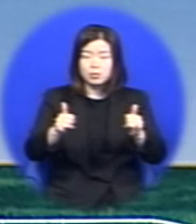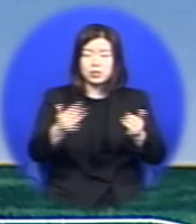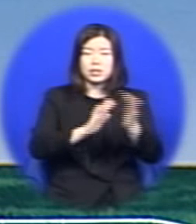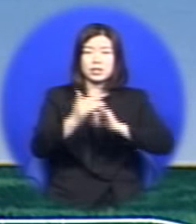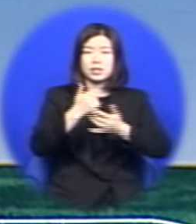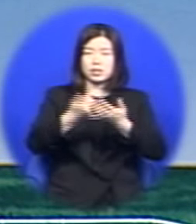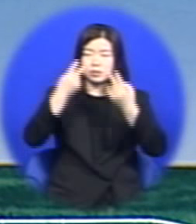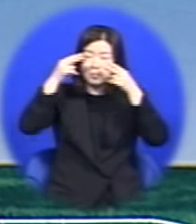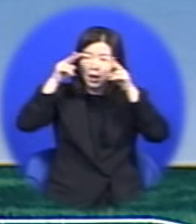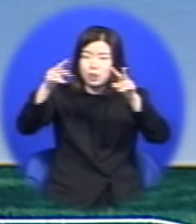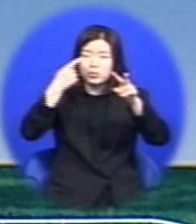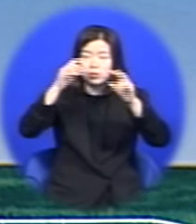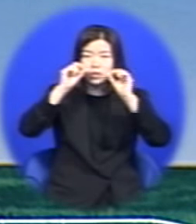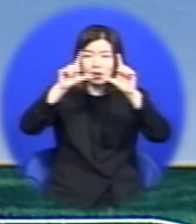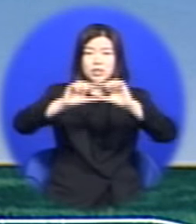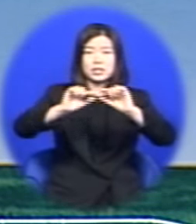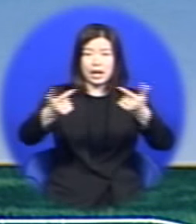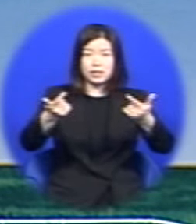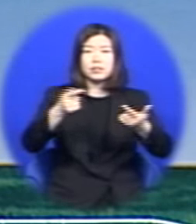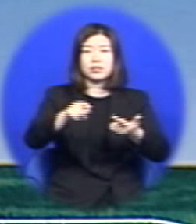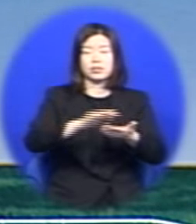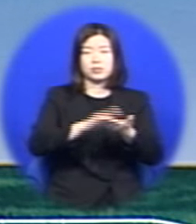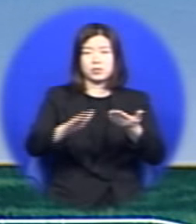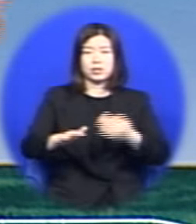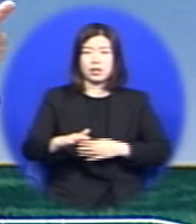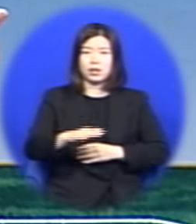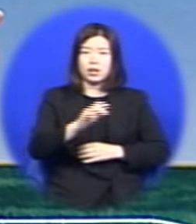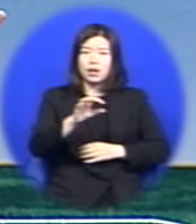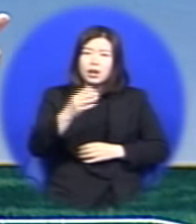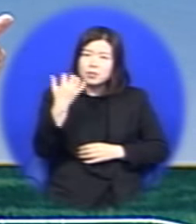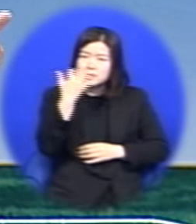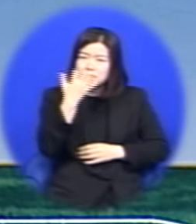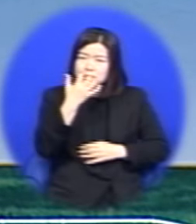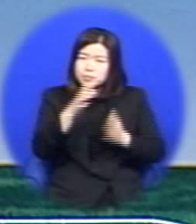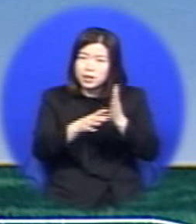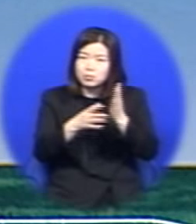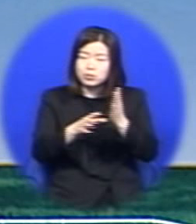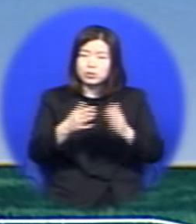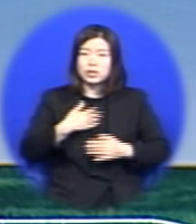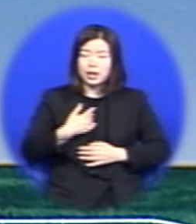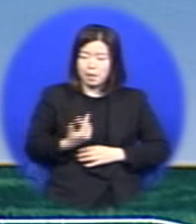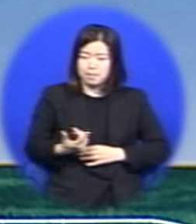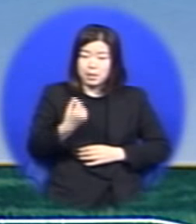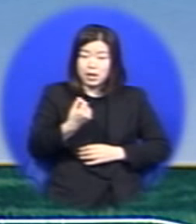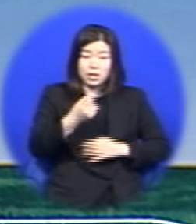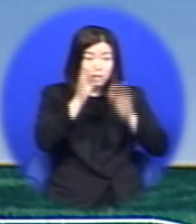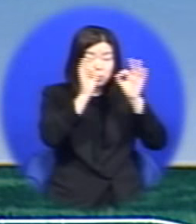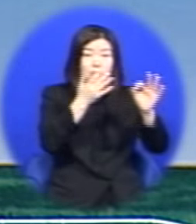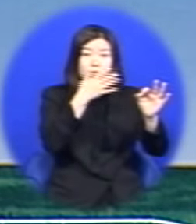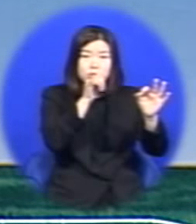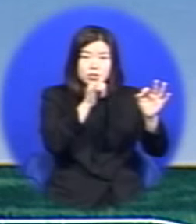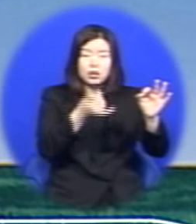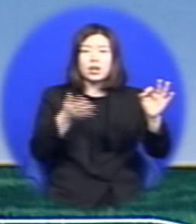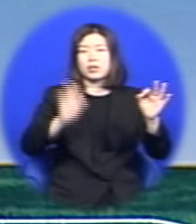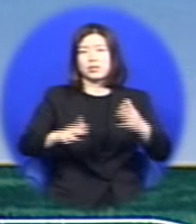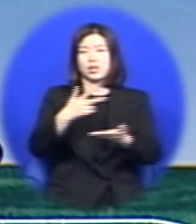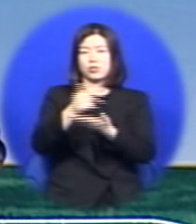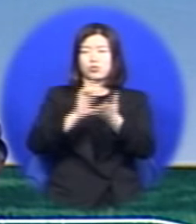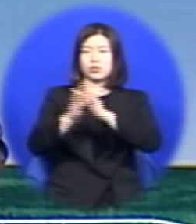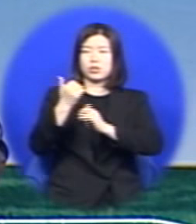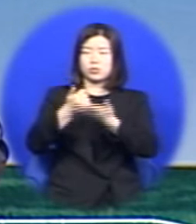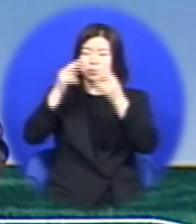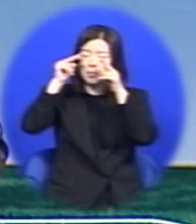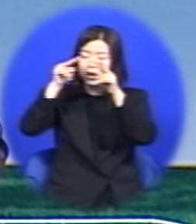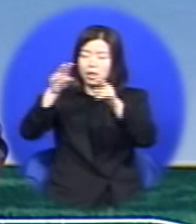눈이 열리지 않는 것입니다. 음란물은 금방 내가 볼 수 있는데 주 예수님은 바라보아지지